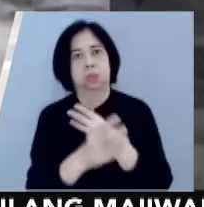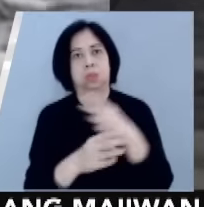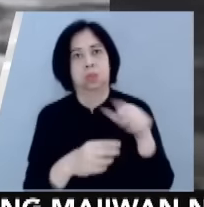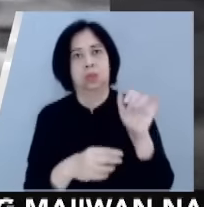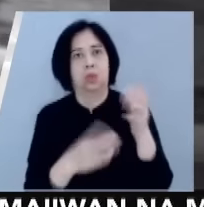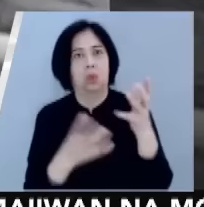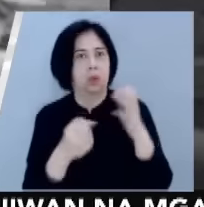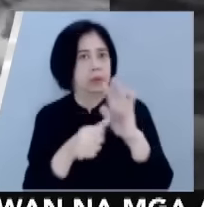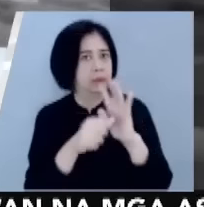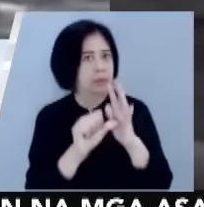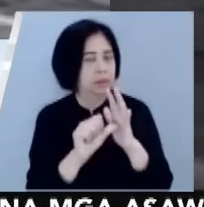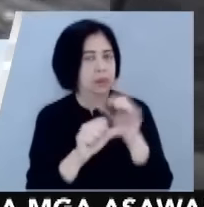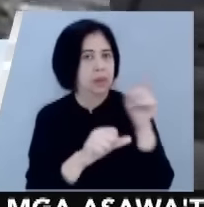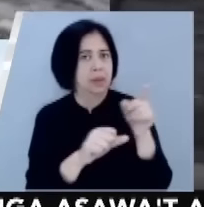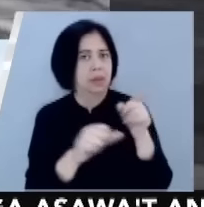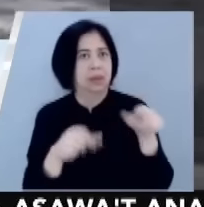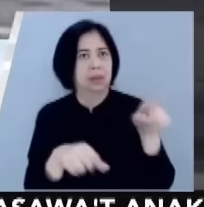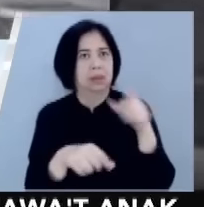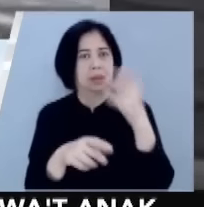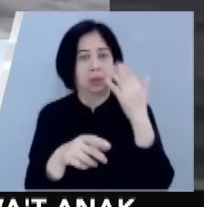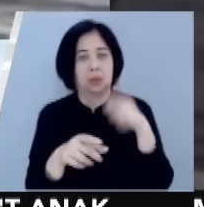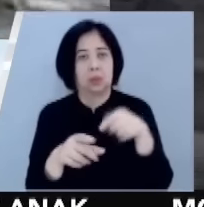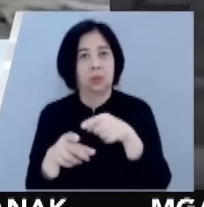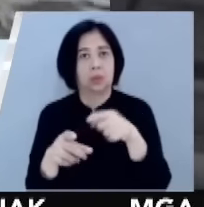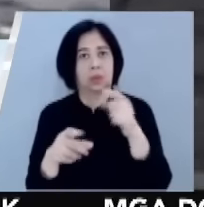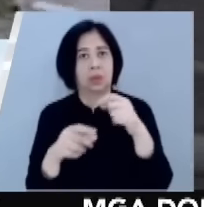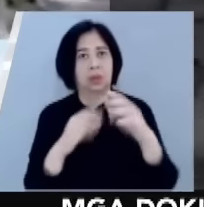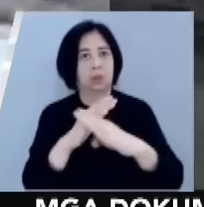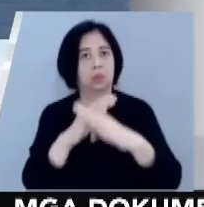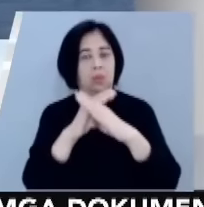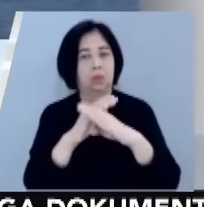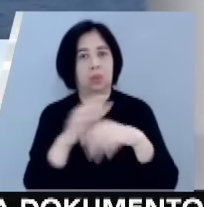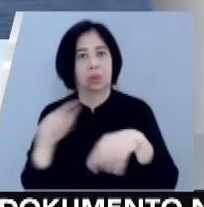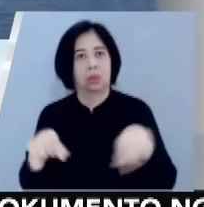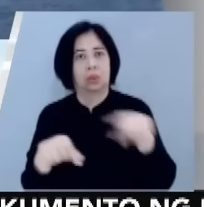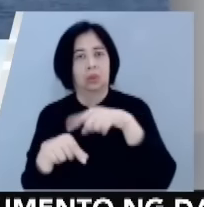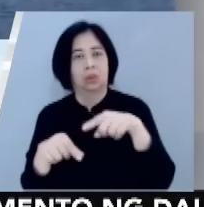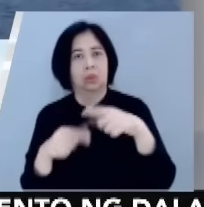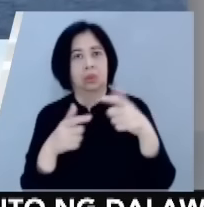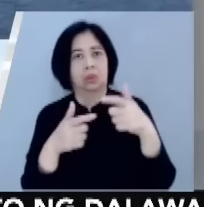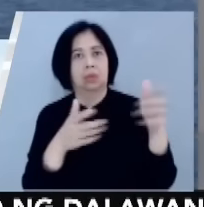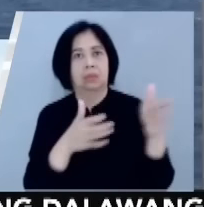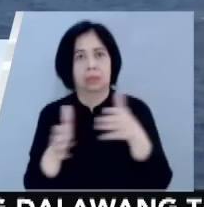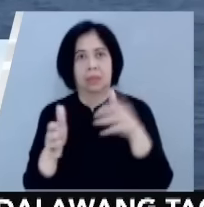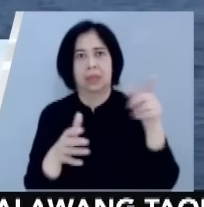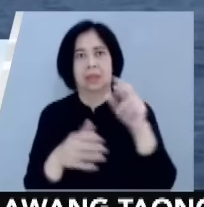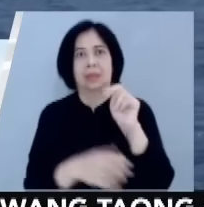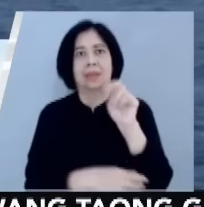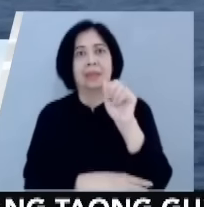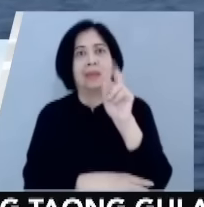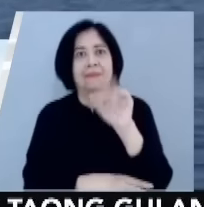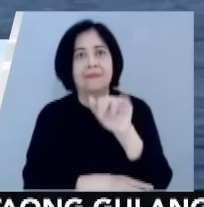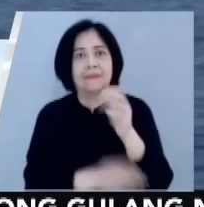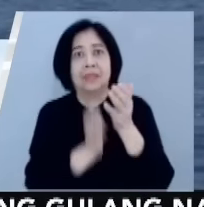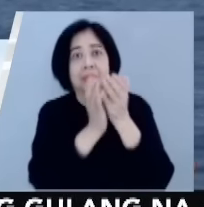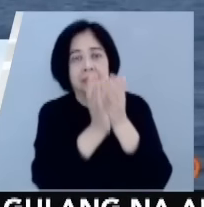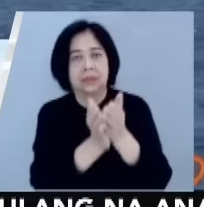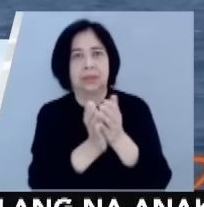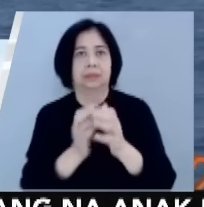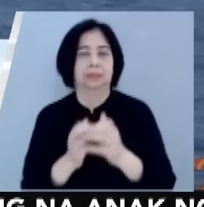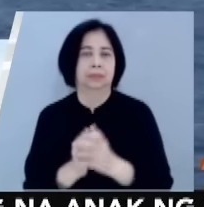emphasize. Dehado sila dahil yung nagbablock sa kanila ay planned Navy ship ng PRC. So